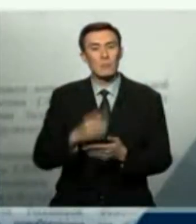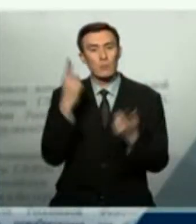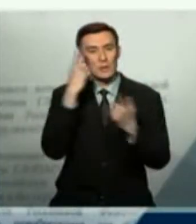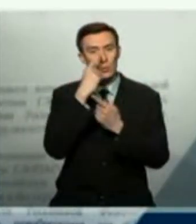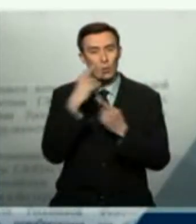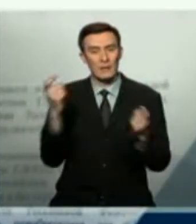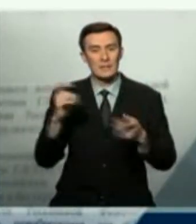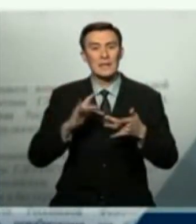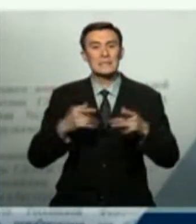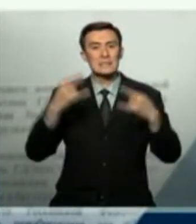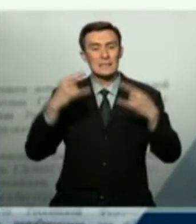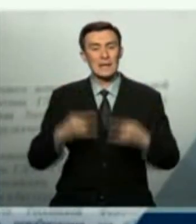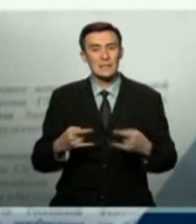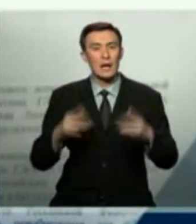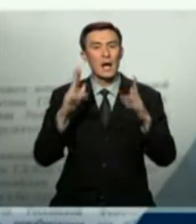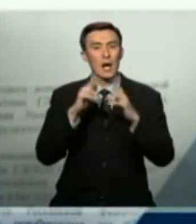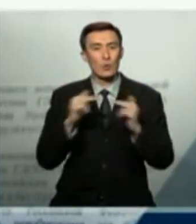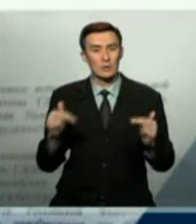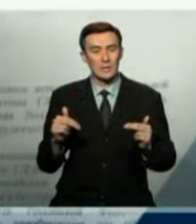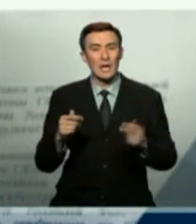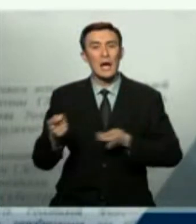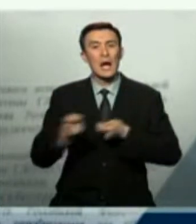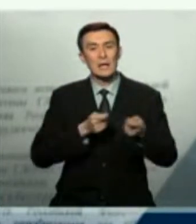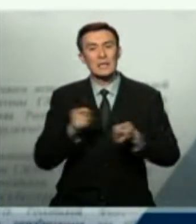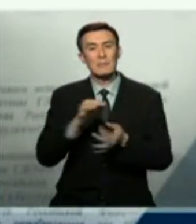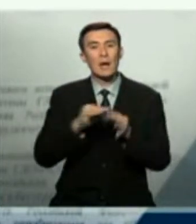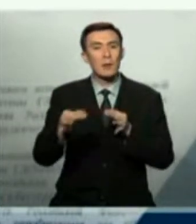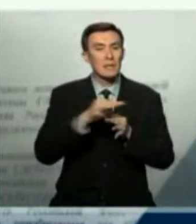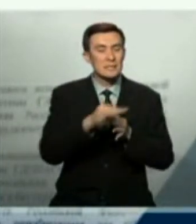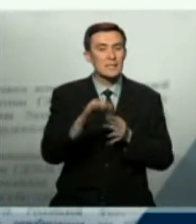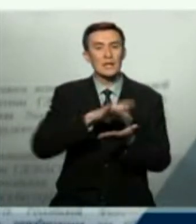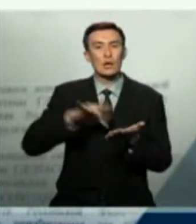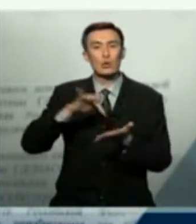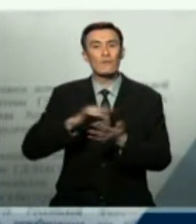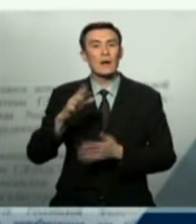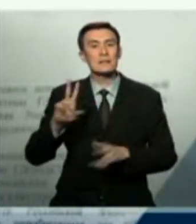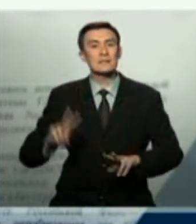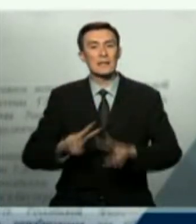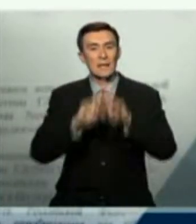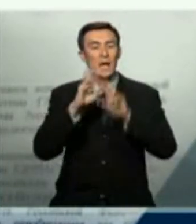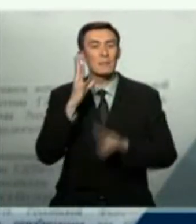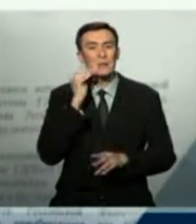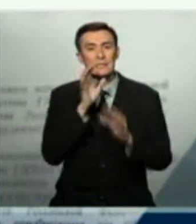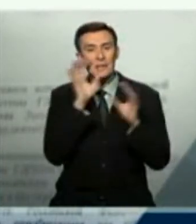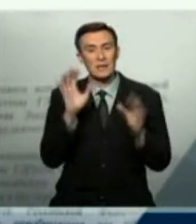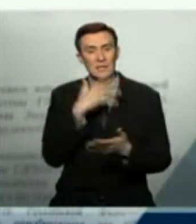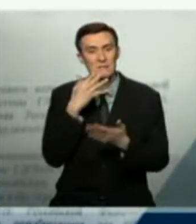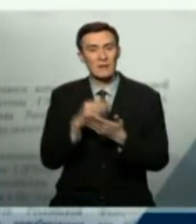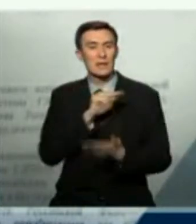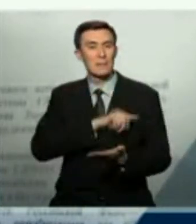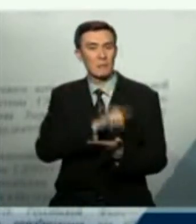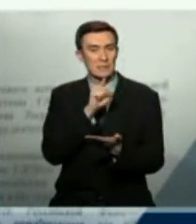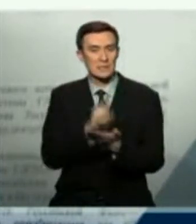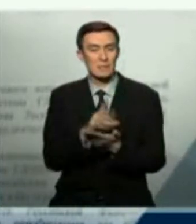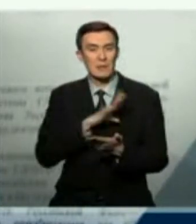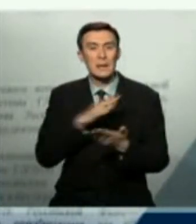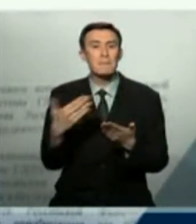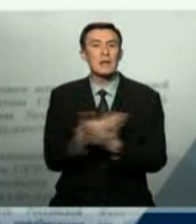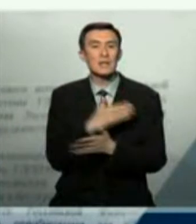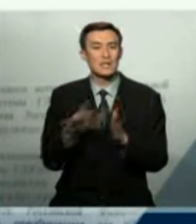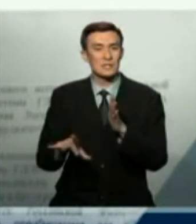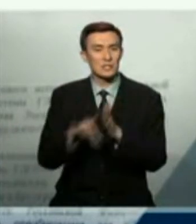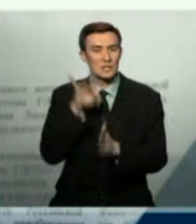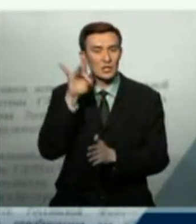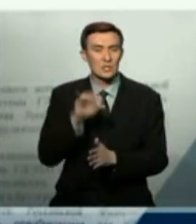документ опубликован на сайте Ак-Орды. Все акимы областей и городов Астана и Алматы также сохранили свои посты. Они были